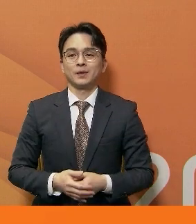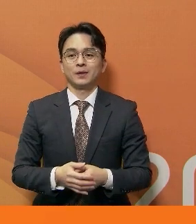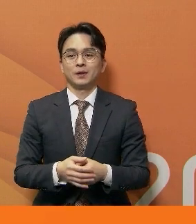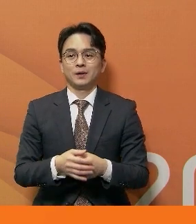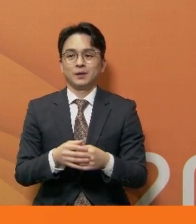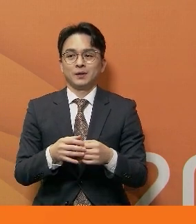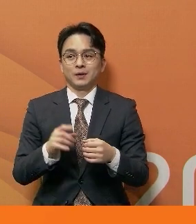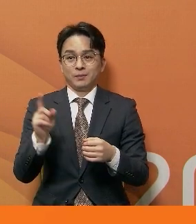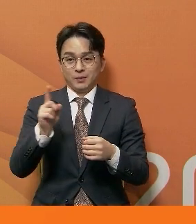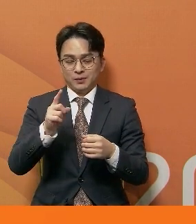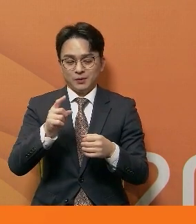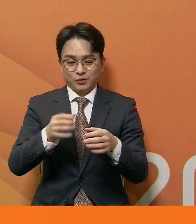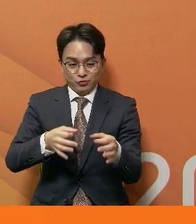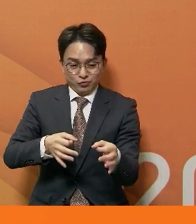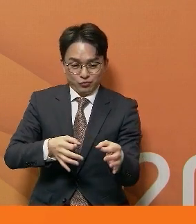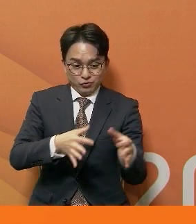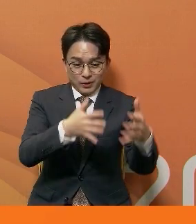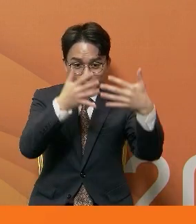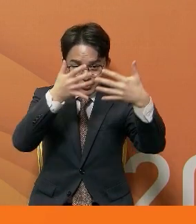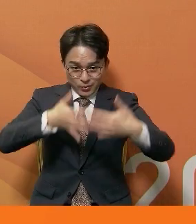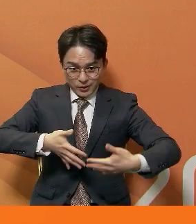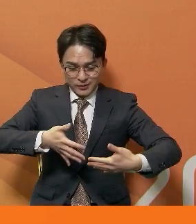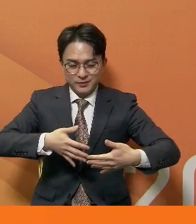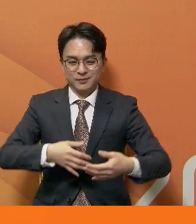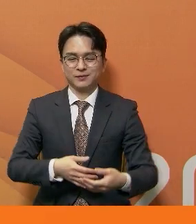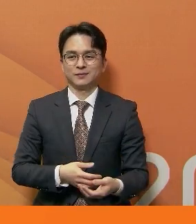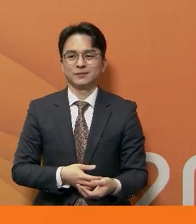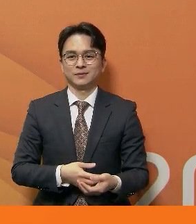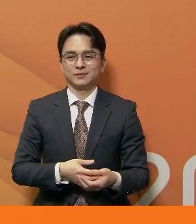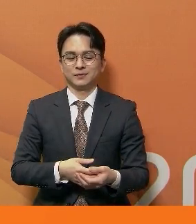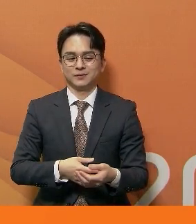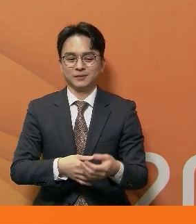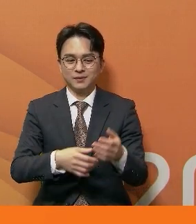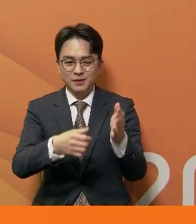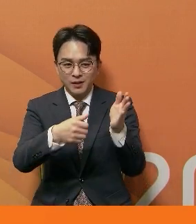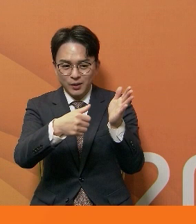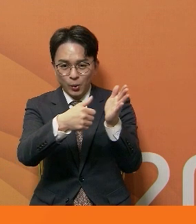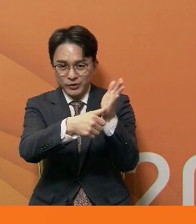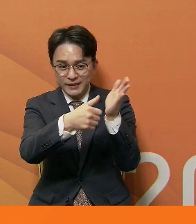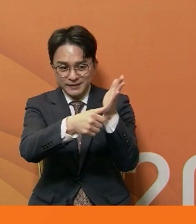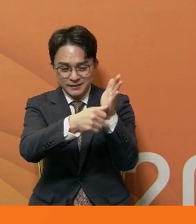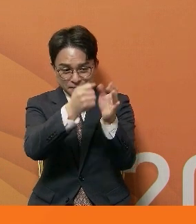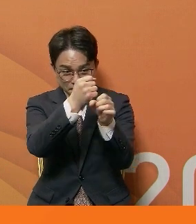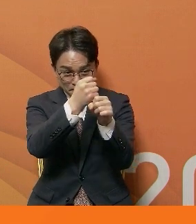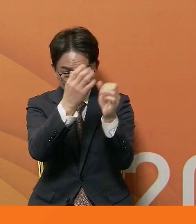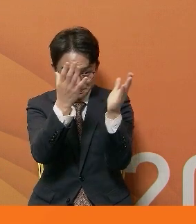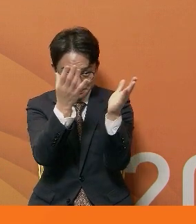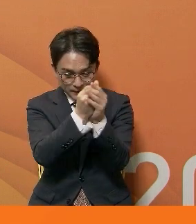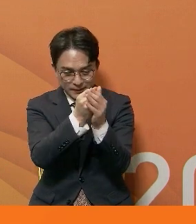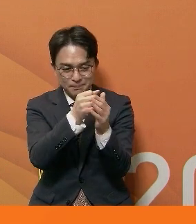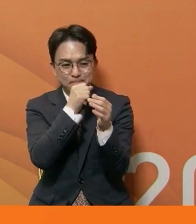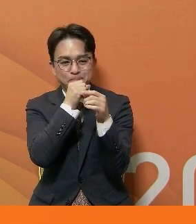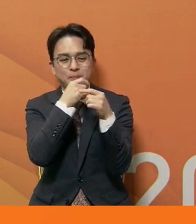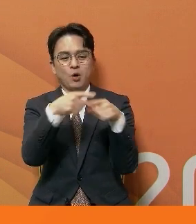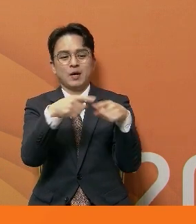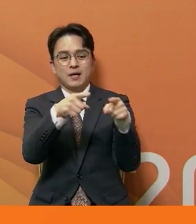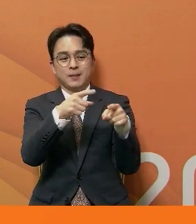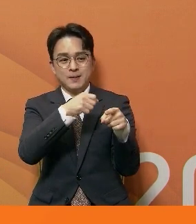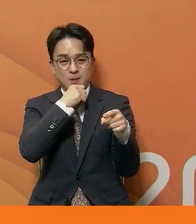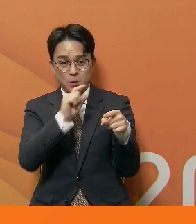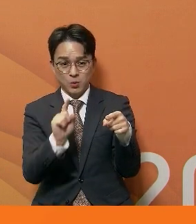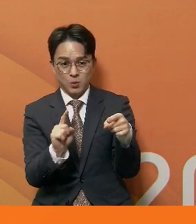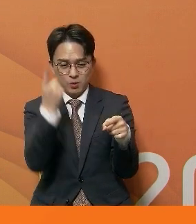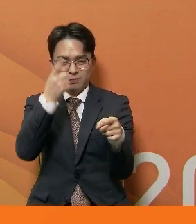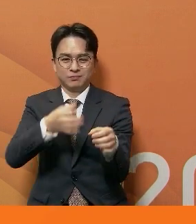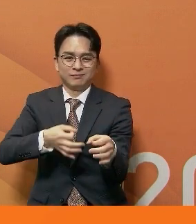투자는 콘텐츠 가치평가 보고서 방금 말씀드린 주식 시장의 애널리스트 보고서와 같은 그런 우리 컨텐츠 우수성으로 어필할 수 있는 그런